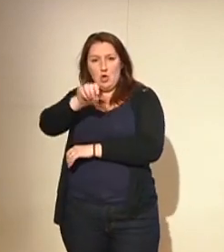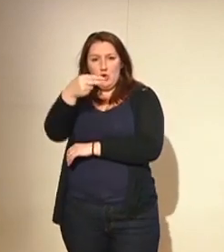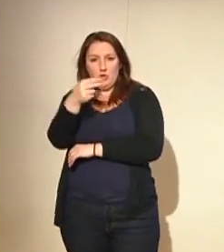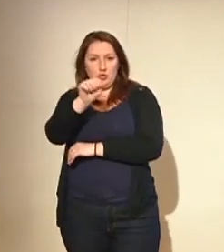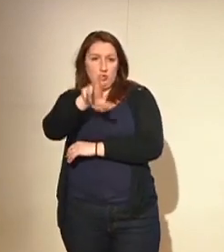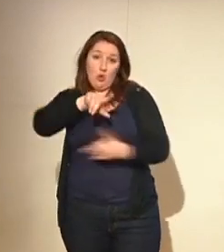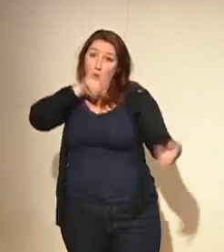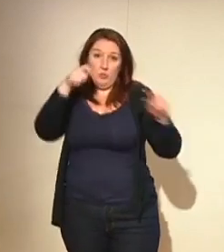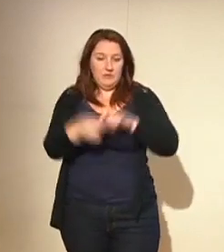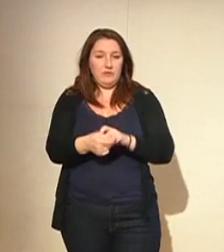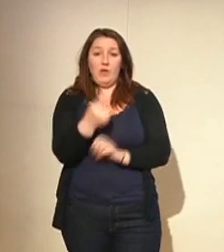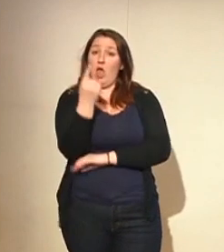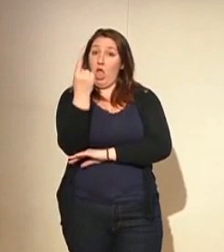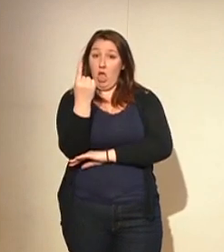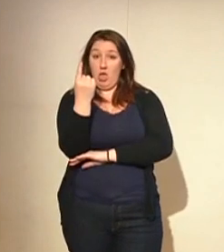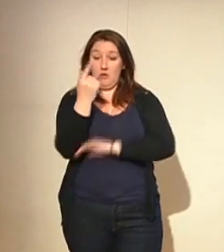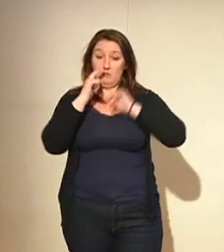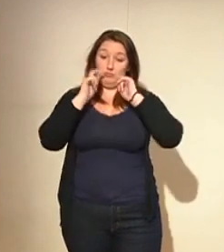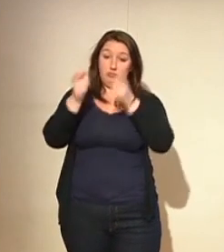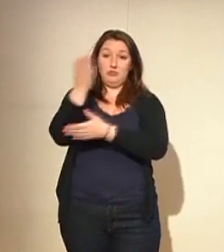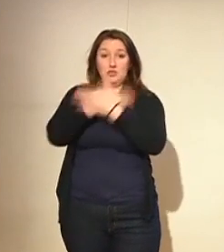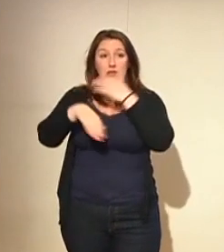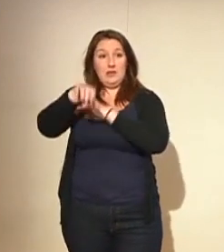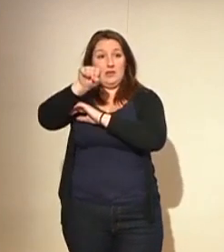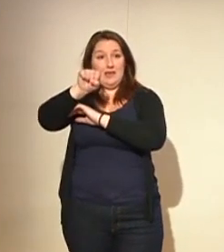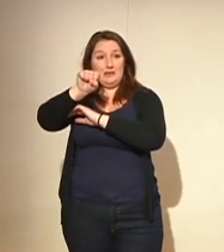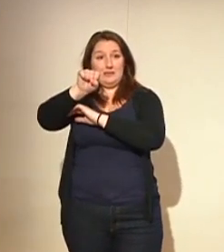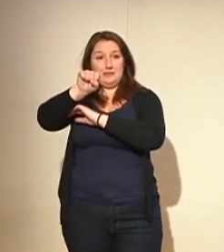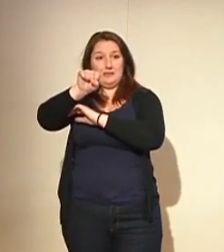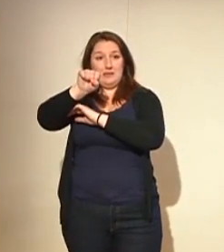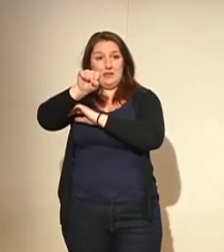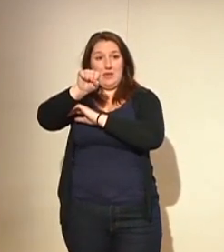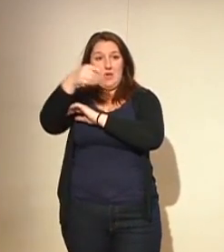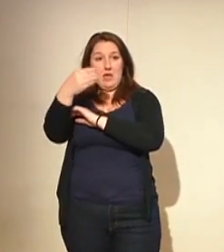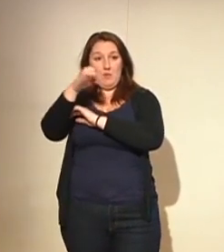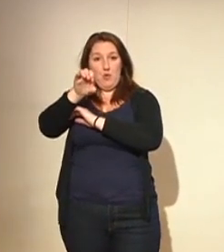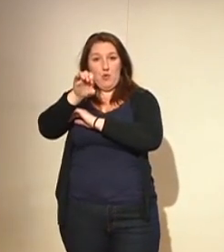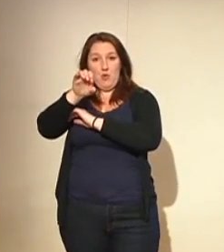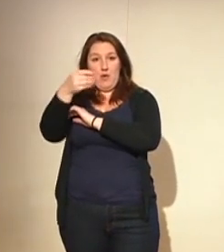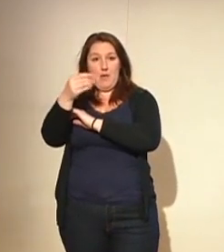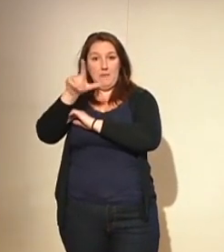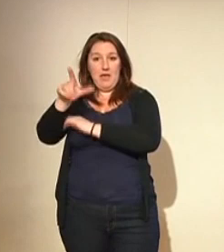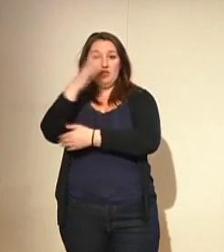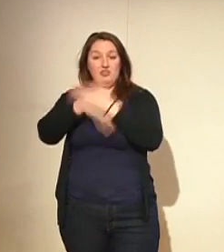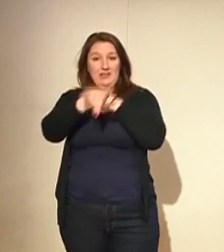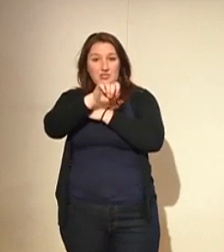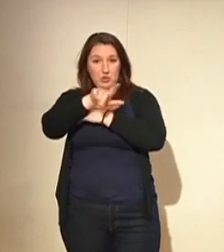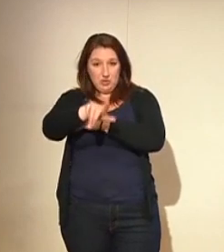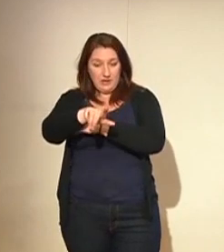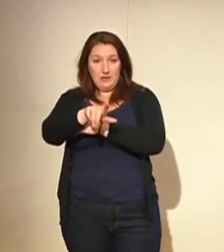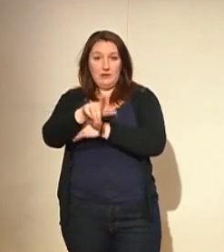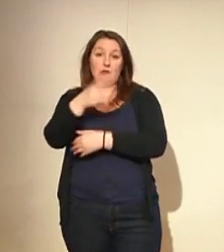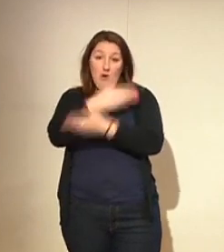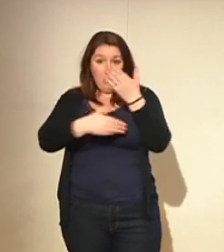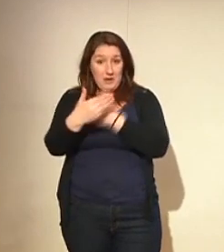censeur auprès de la S seeml gaz électricité de Grenoble de remplacer cela par deux